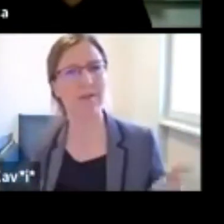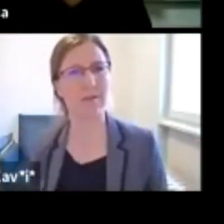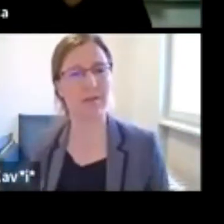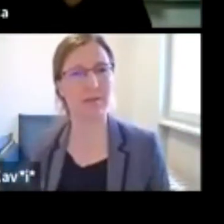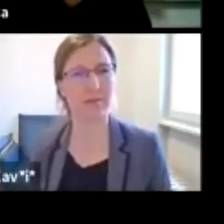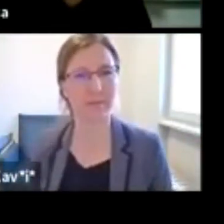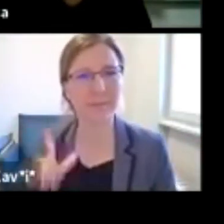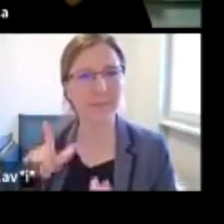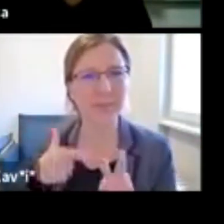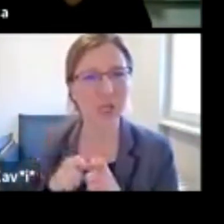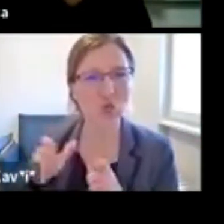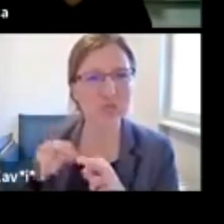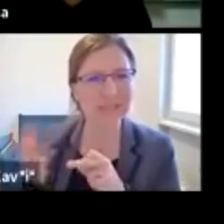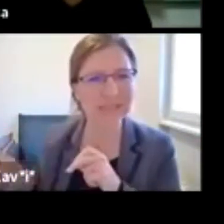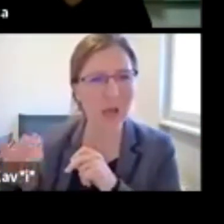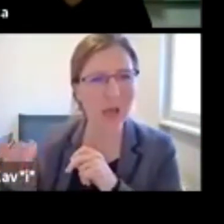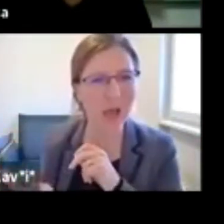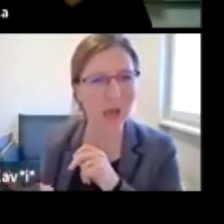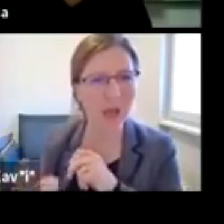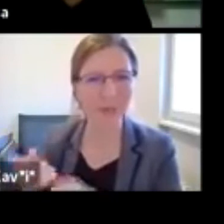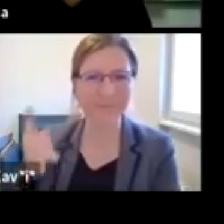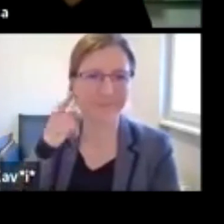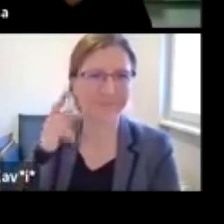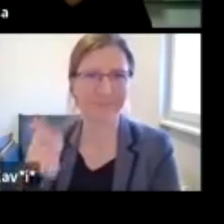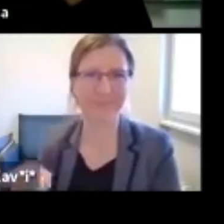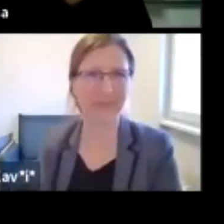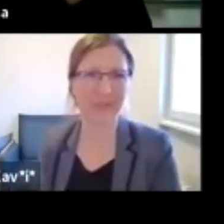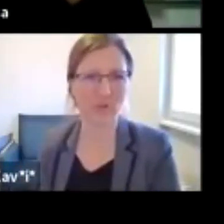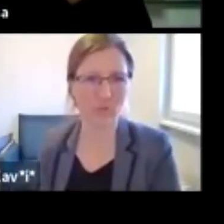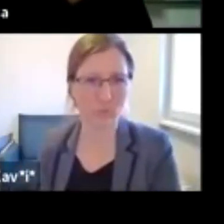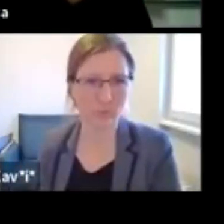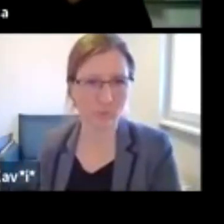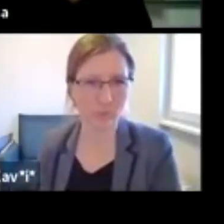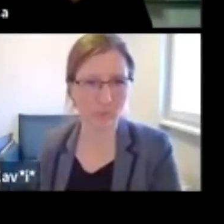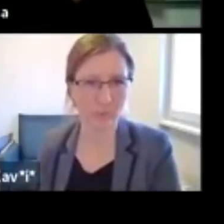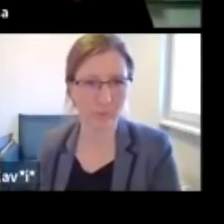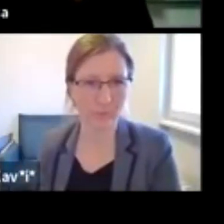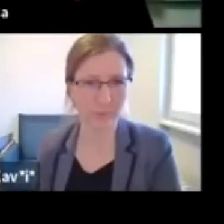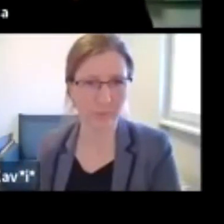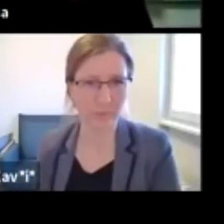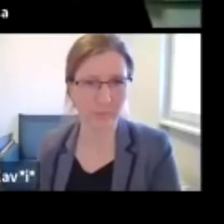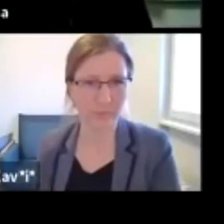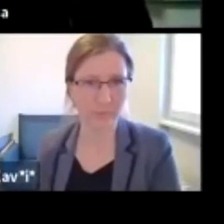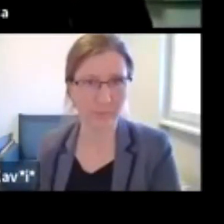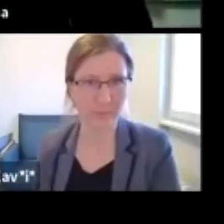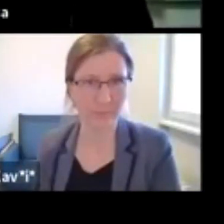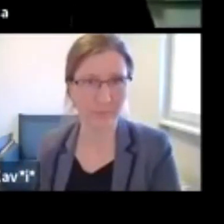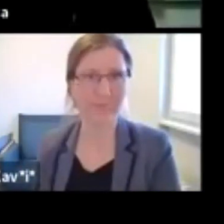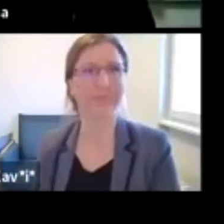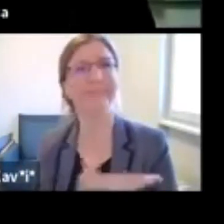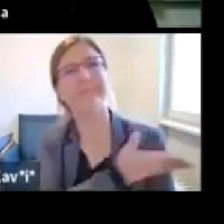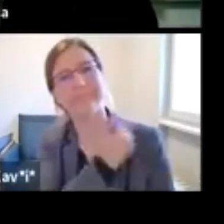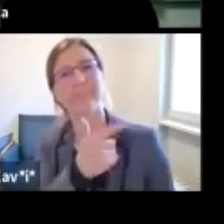Ljubice, ne čuje nas Ljubica. Luka, upravo